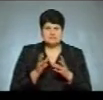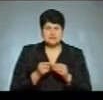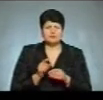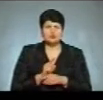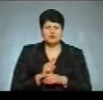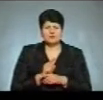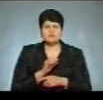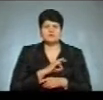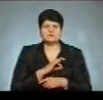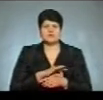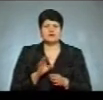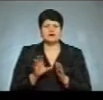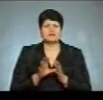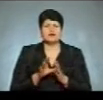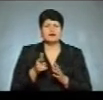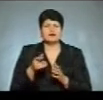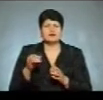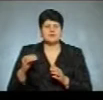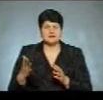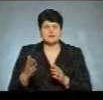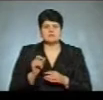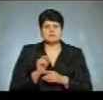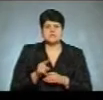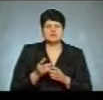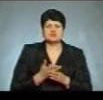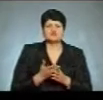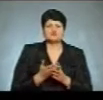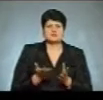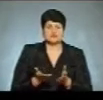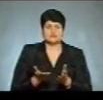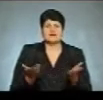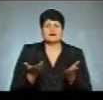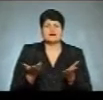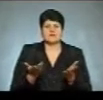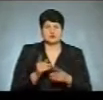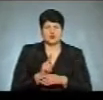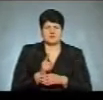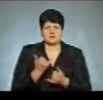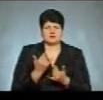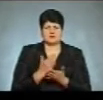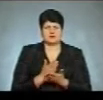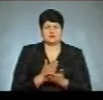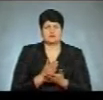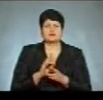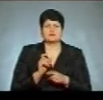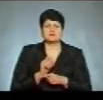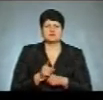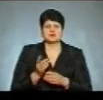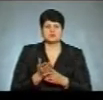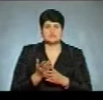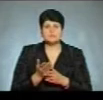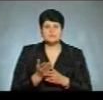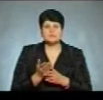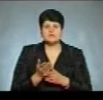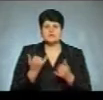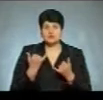споживання енергії і відповідно до цього призначення субсидій. Якою вона є? Як призначається субсидії? Ми зараз маємо на сьогоднішній